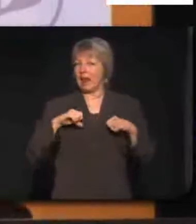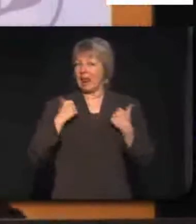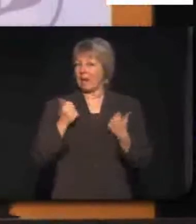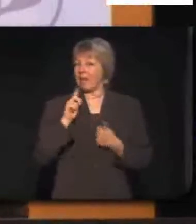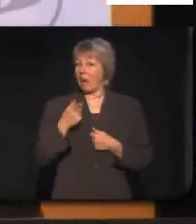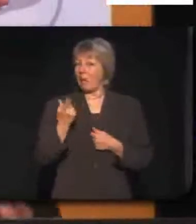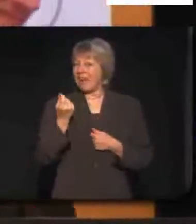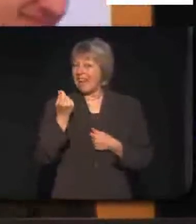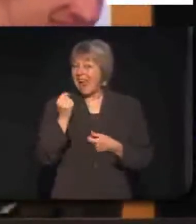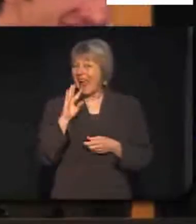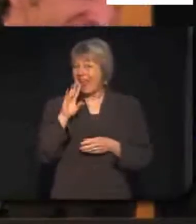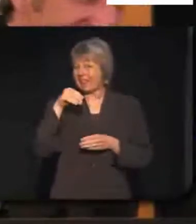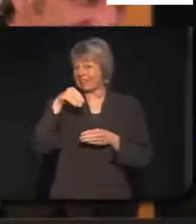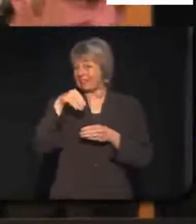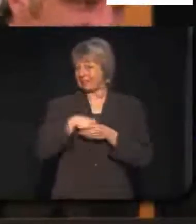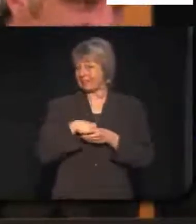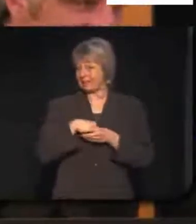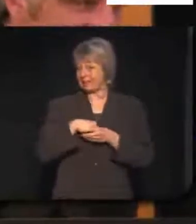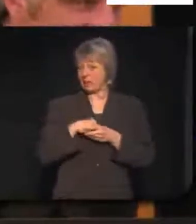Dank